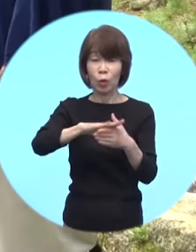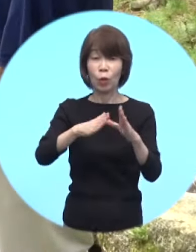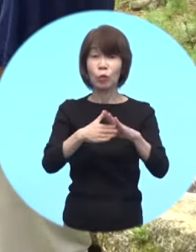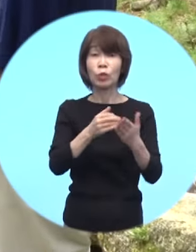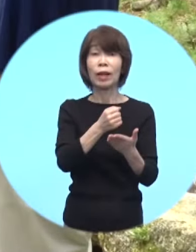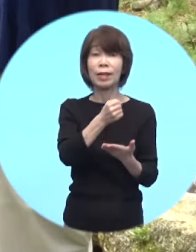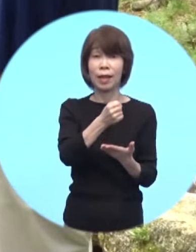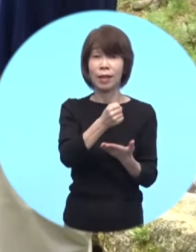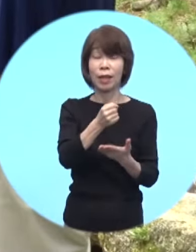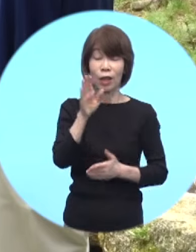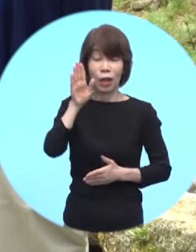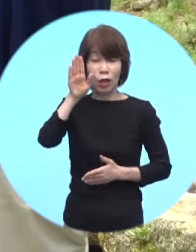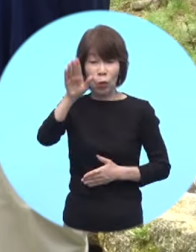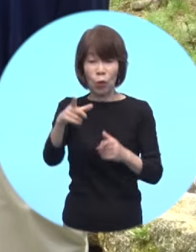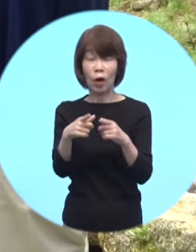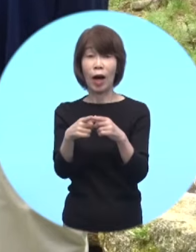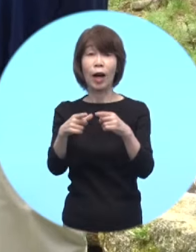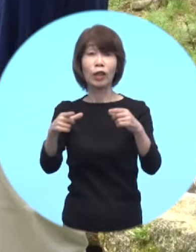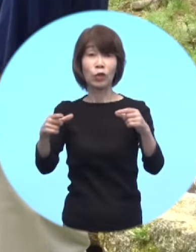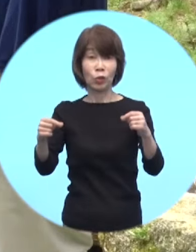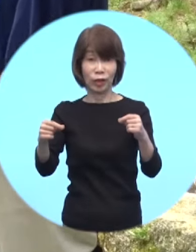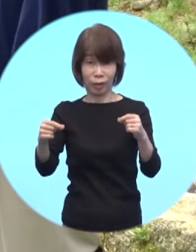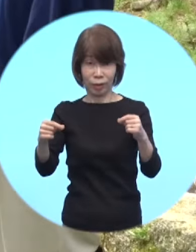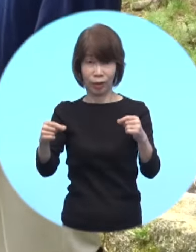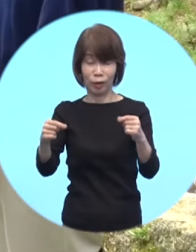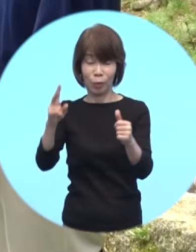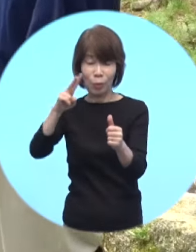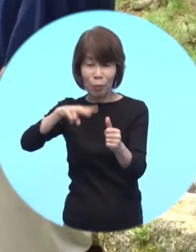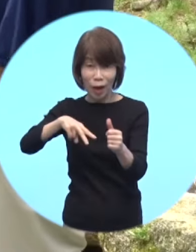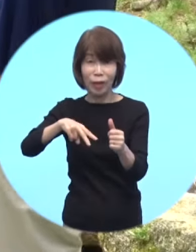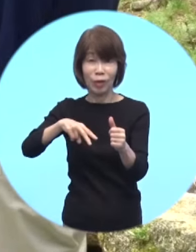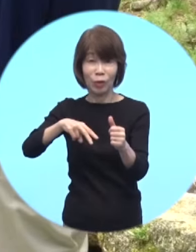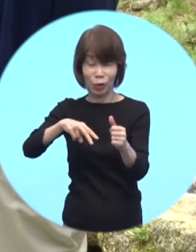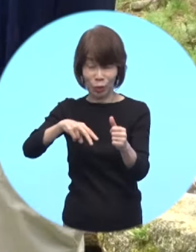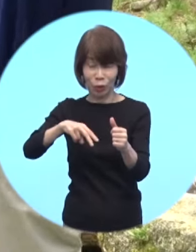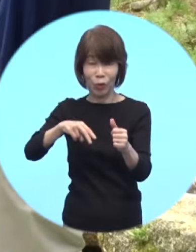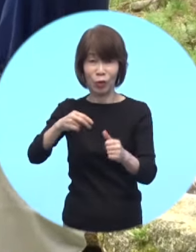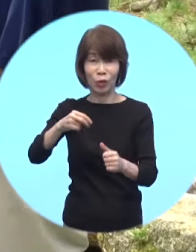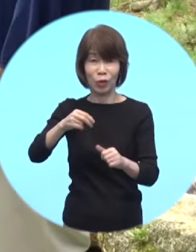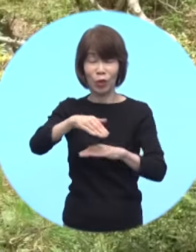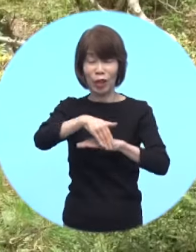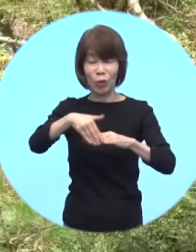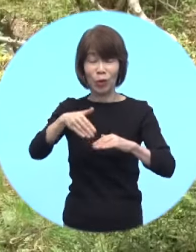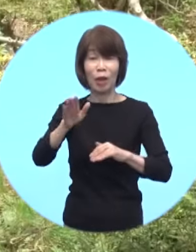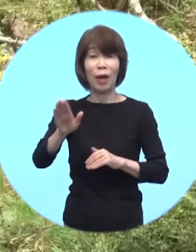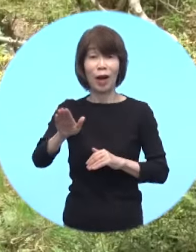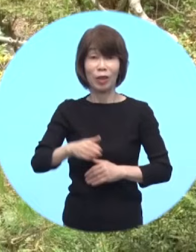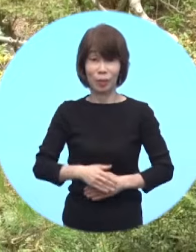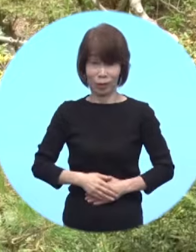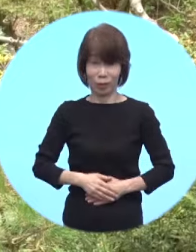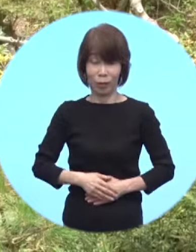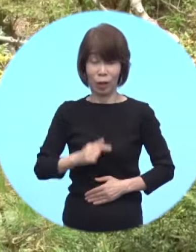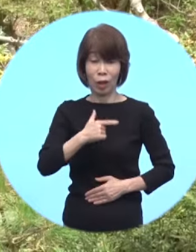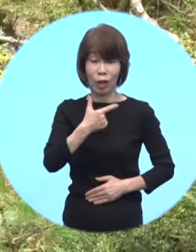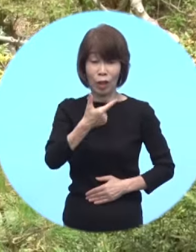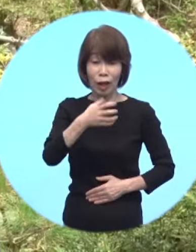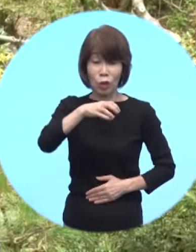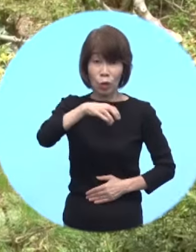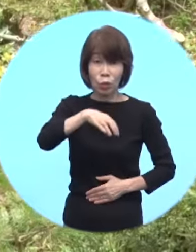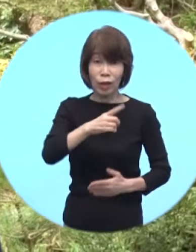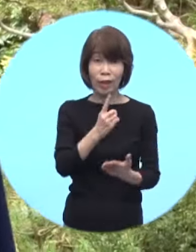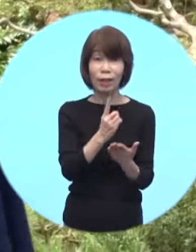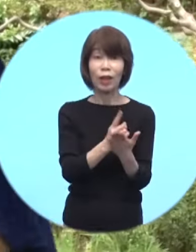今後指定される見通しにもなっております。 金沢を代表する庭は兼六園だけではないん